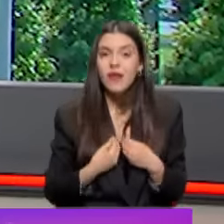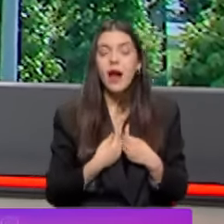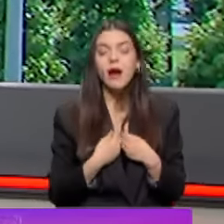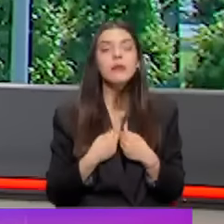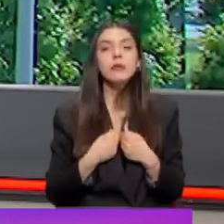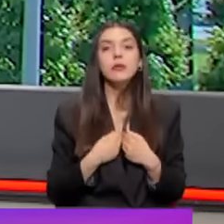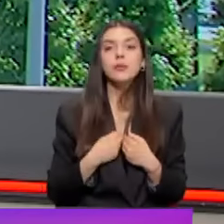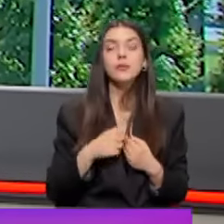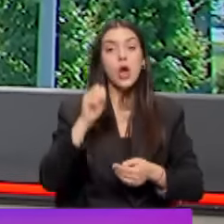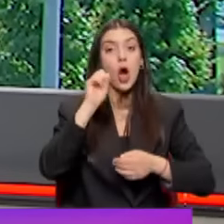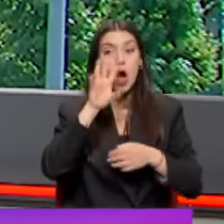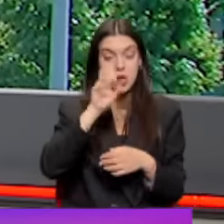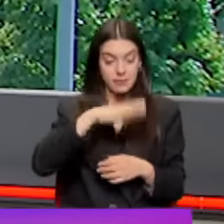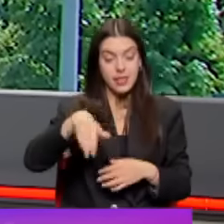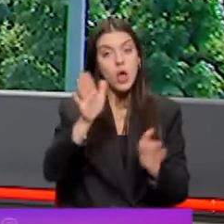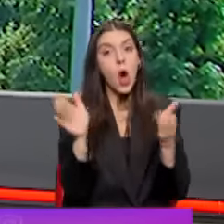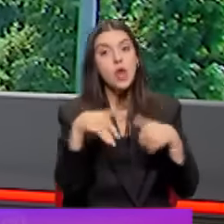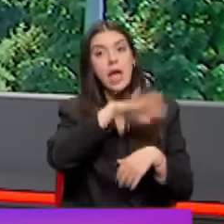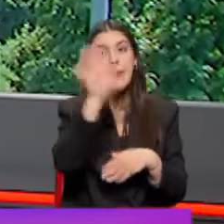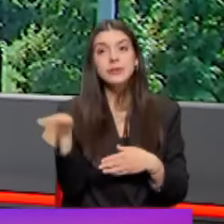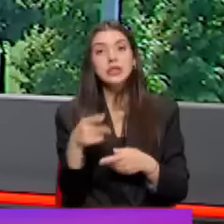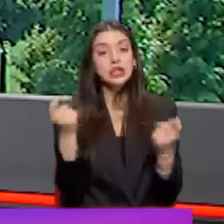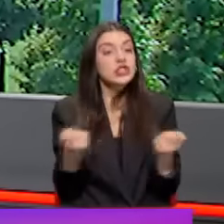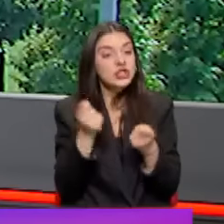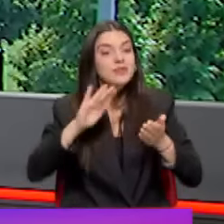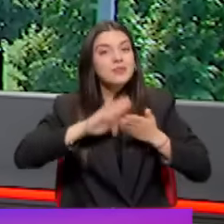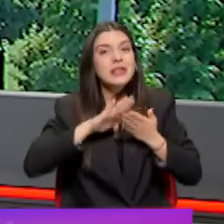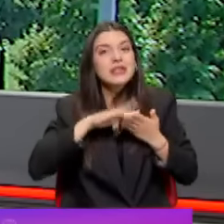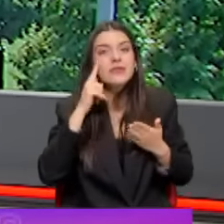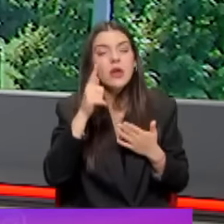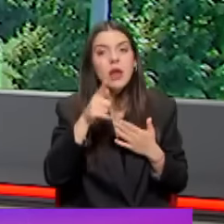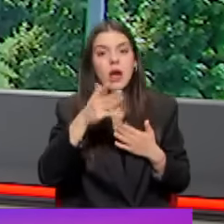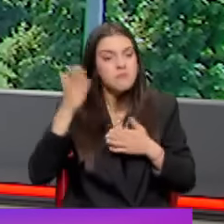Eee öğretmenler odasındaki çalışma barışım ı